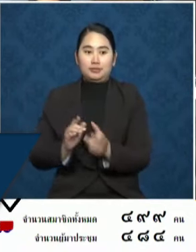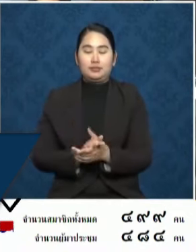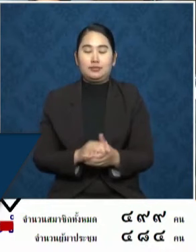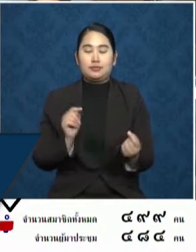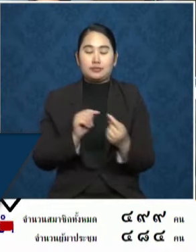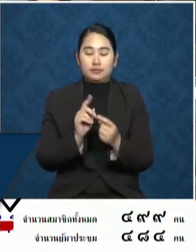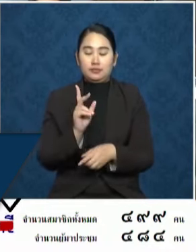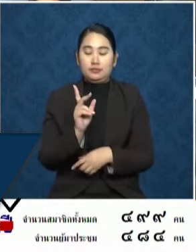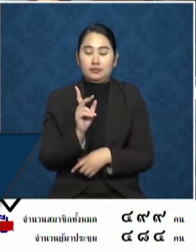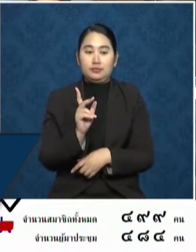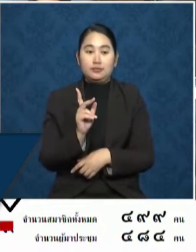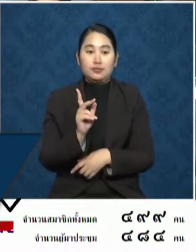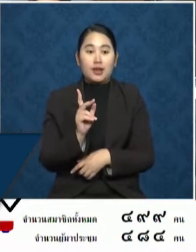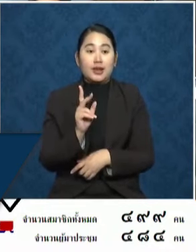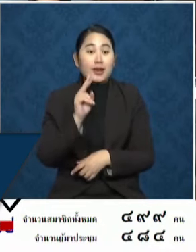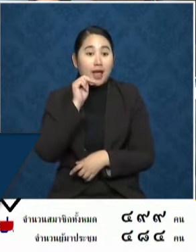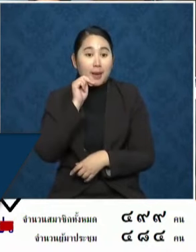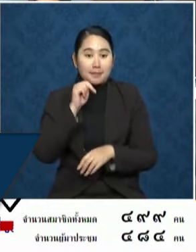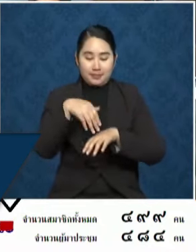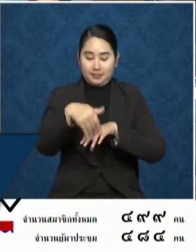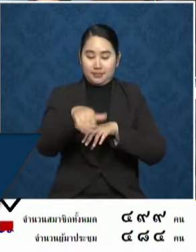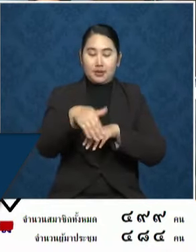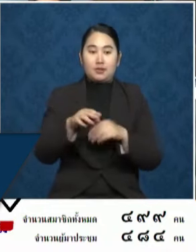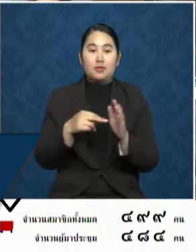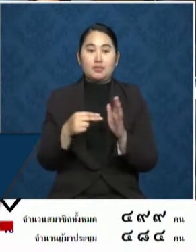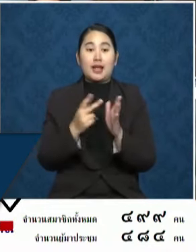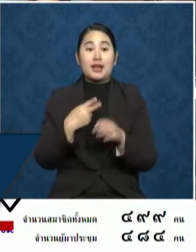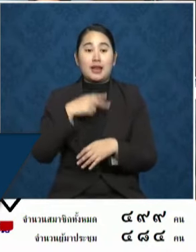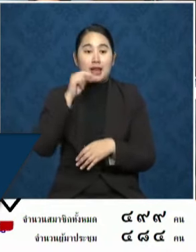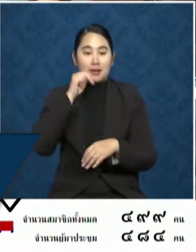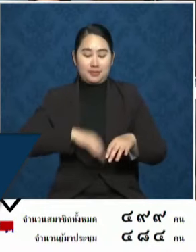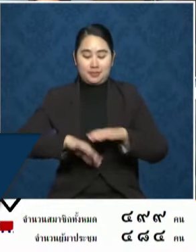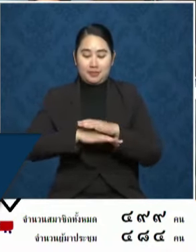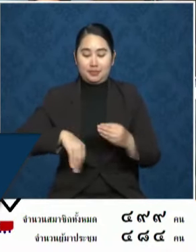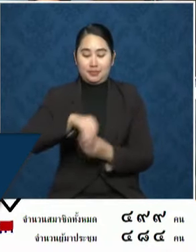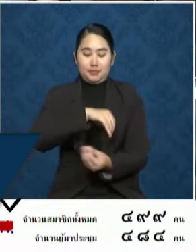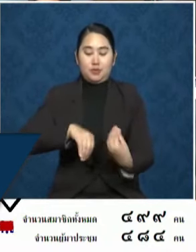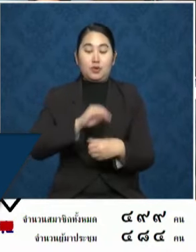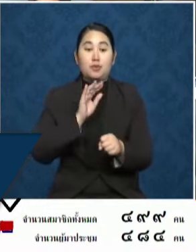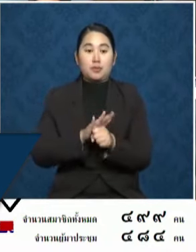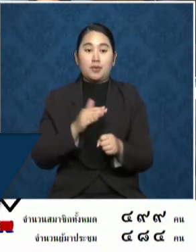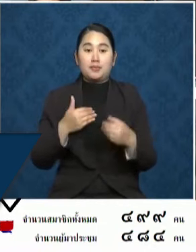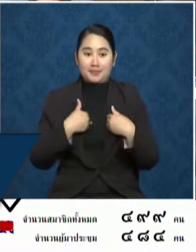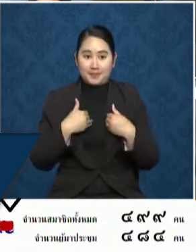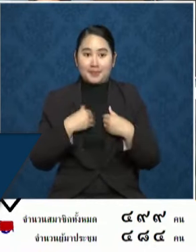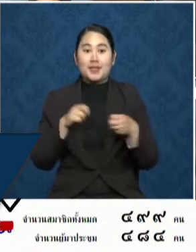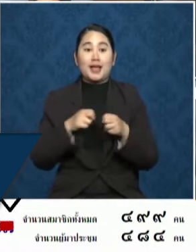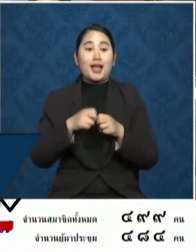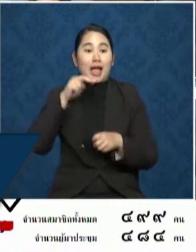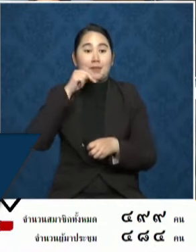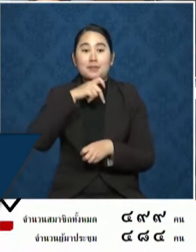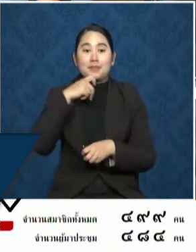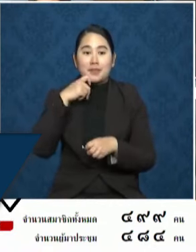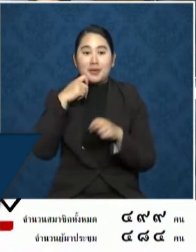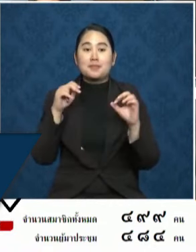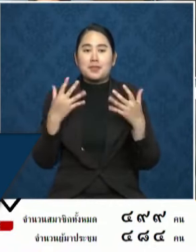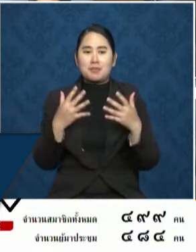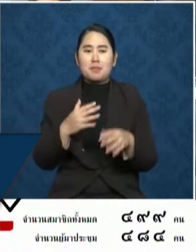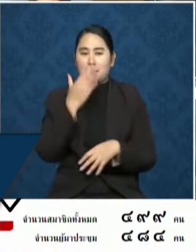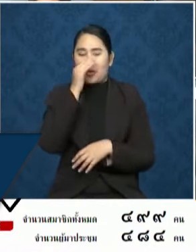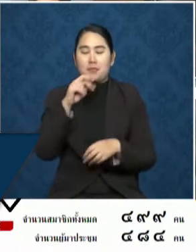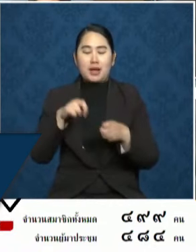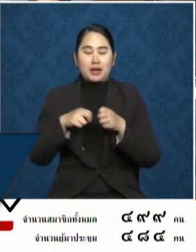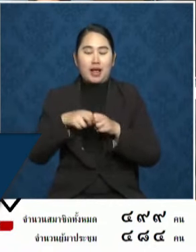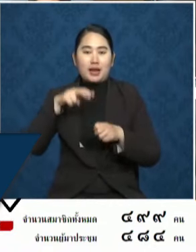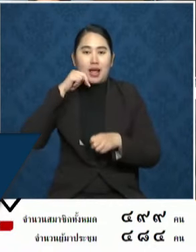เขตชลประทานครับให้พี่น้องมีน้ำต้นทุนนะครับที่เพียงพอรับมือกับภยแล้งนะครับที่กำลังจะรุนแรงขึ้นเรื่อย